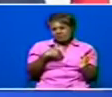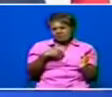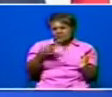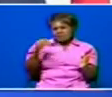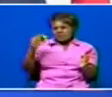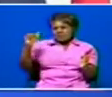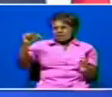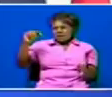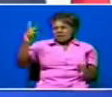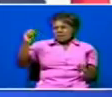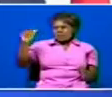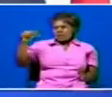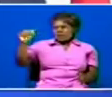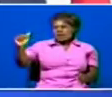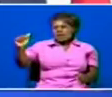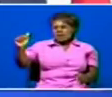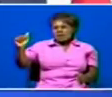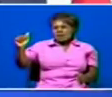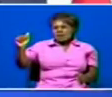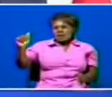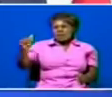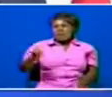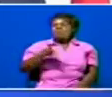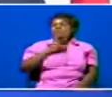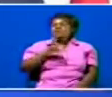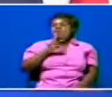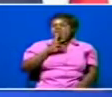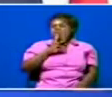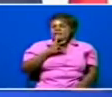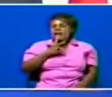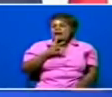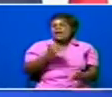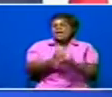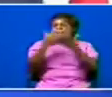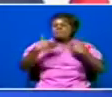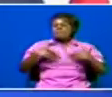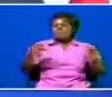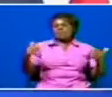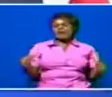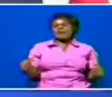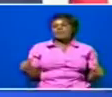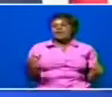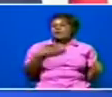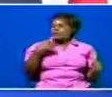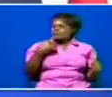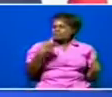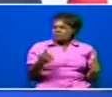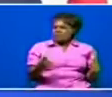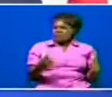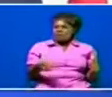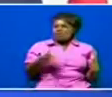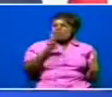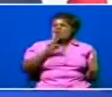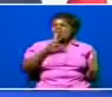Namanga Hills and Ngong Hills have water, and that water has not reached the people of Kajiado. Worse still, our water from Nolturesh